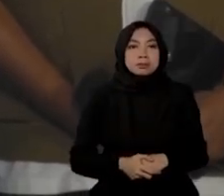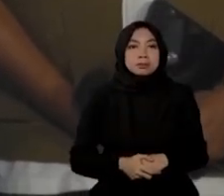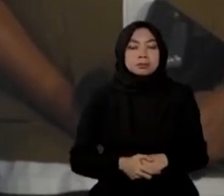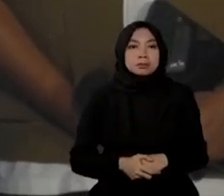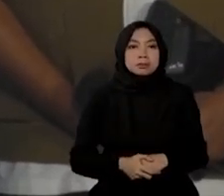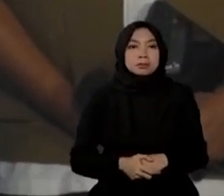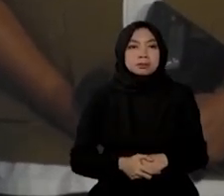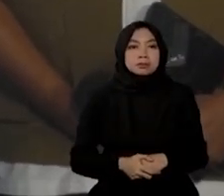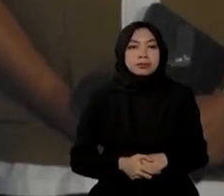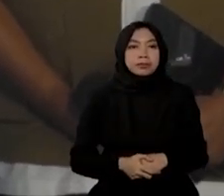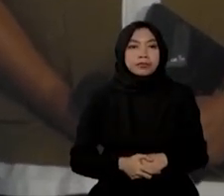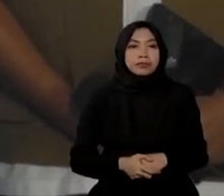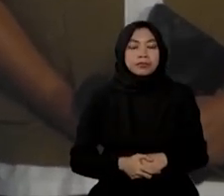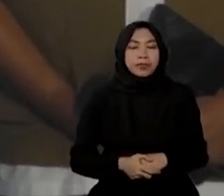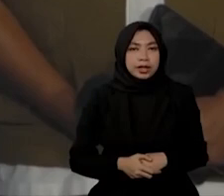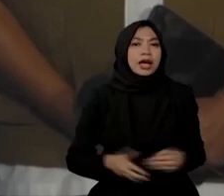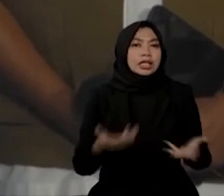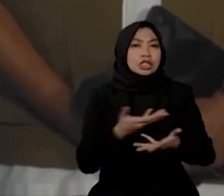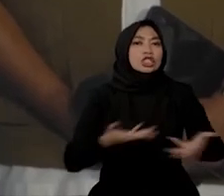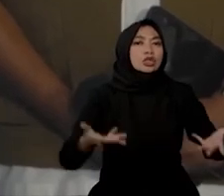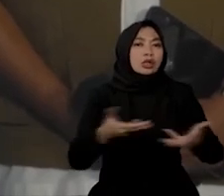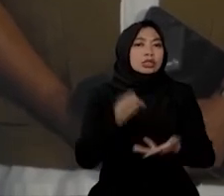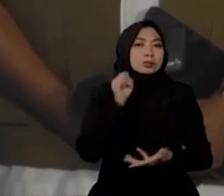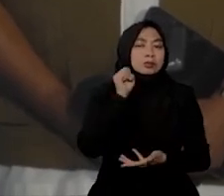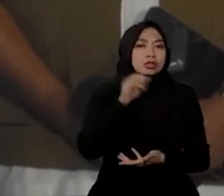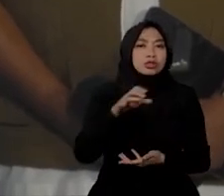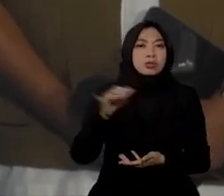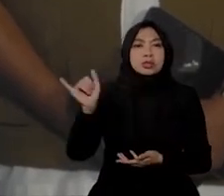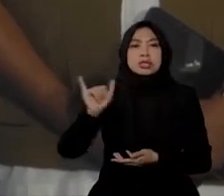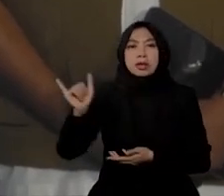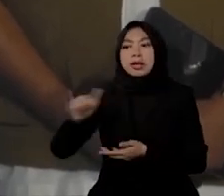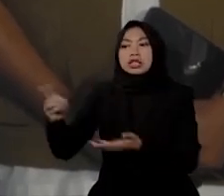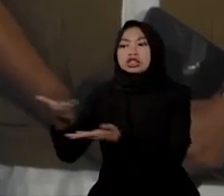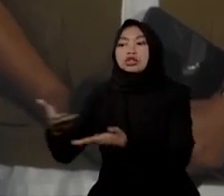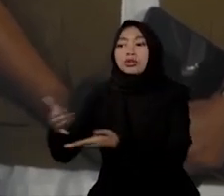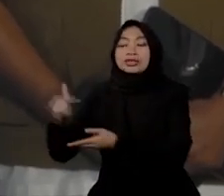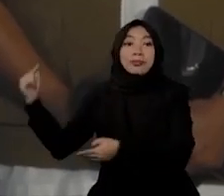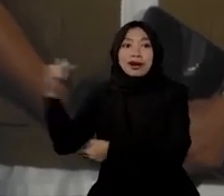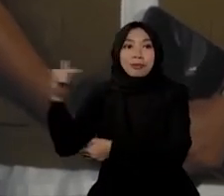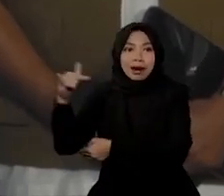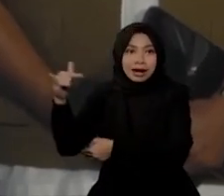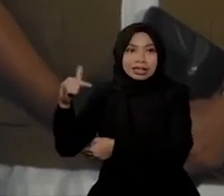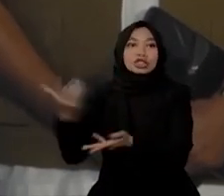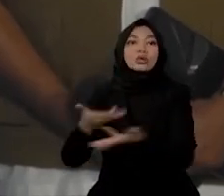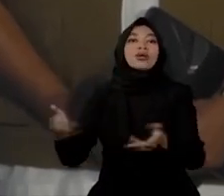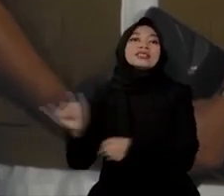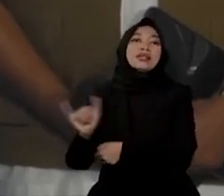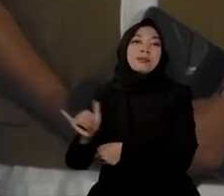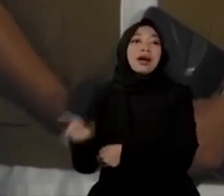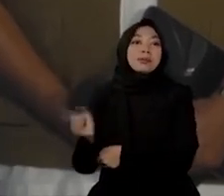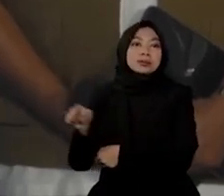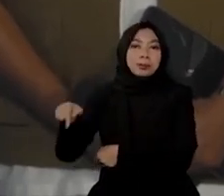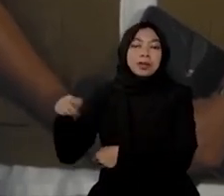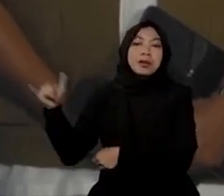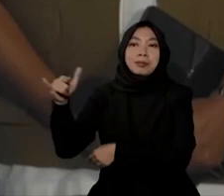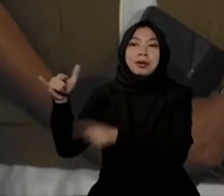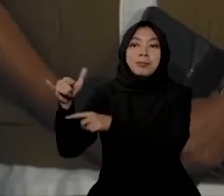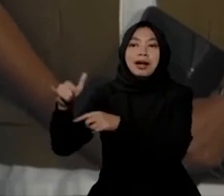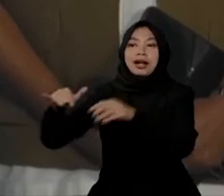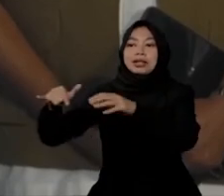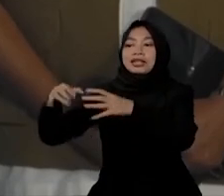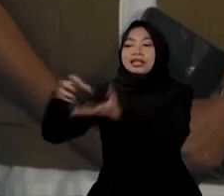ini mirip situasinya dengan penerbangan pesawat. Pesawat terbang itu